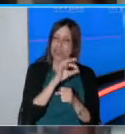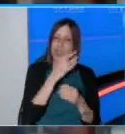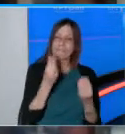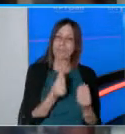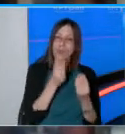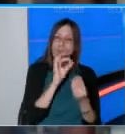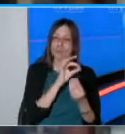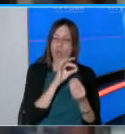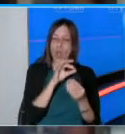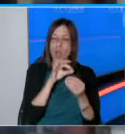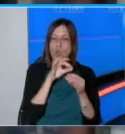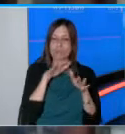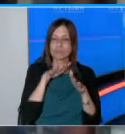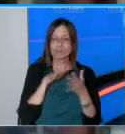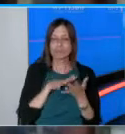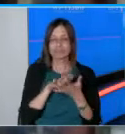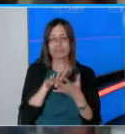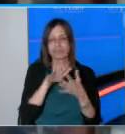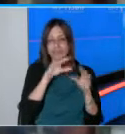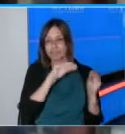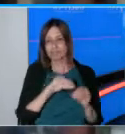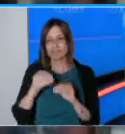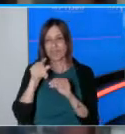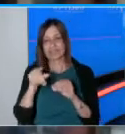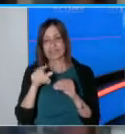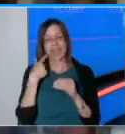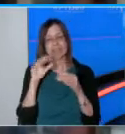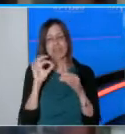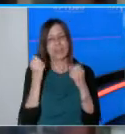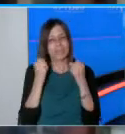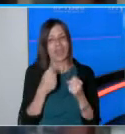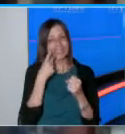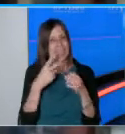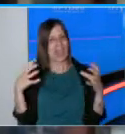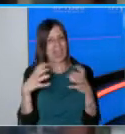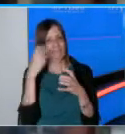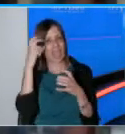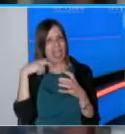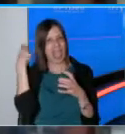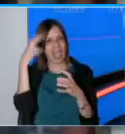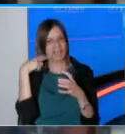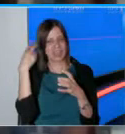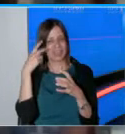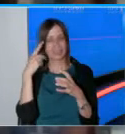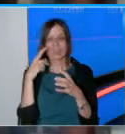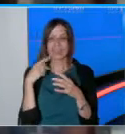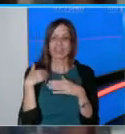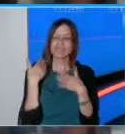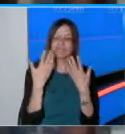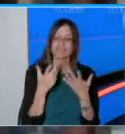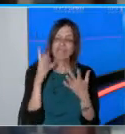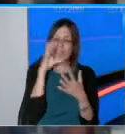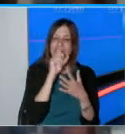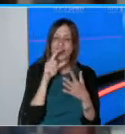שלו. הזליגה הזאת של ביטחון, להסתכל על החברה הערבית, להחזיר את התפיסה הזאת בצורה יותר